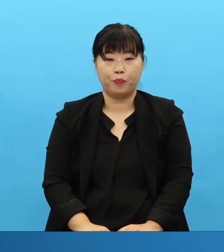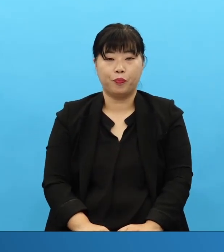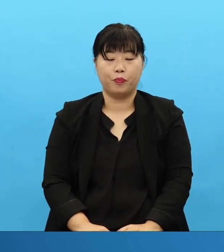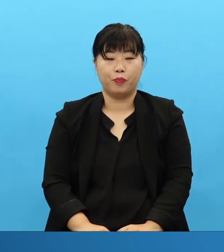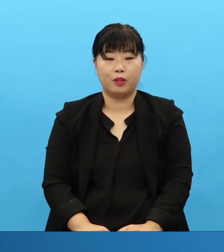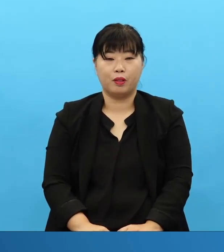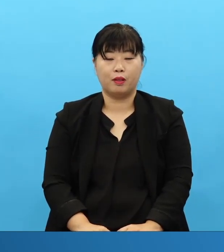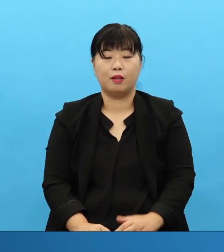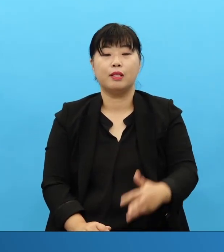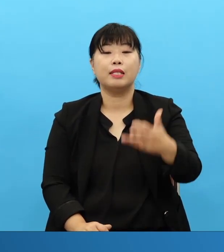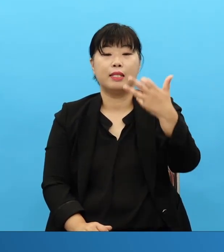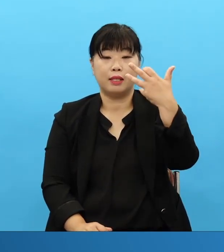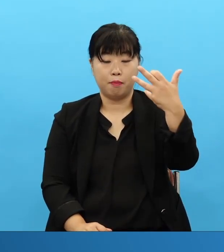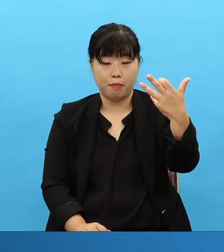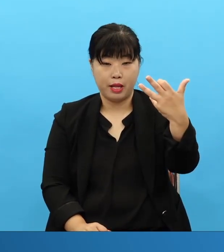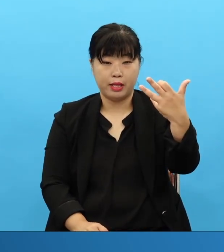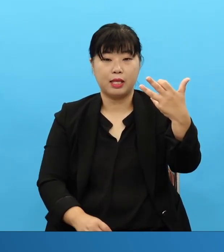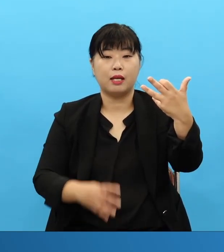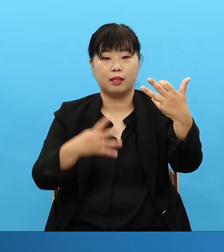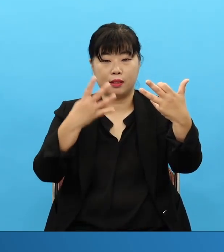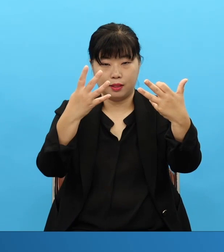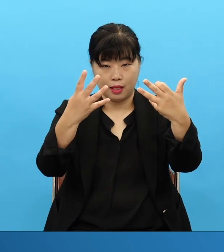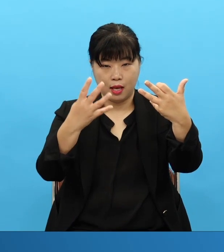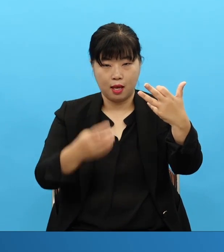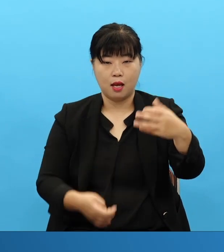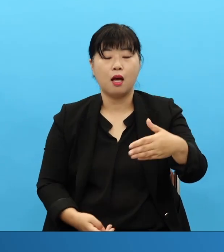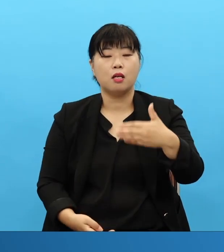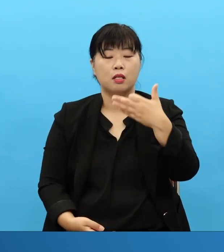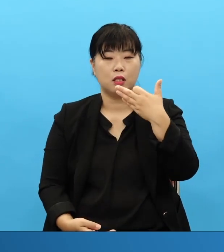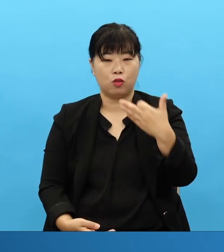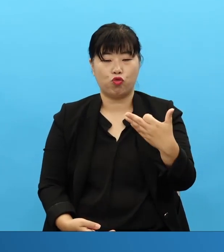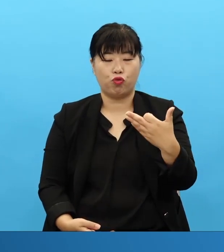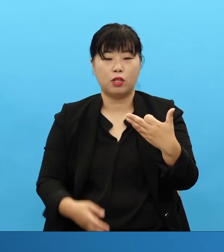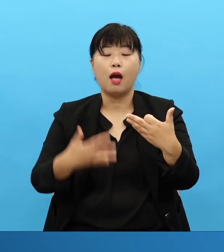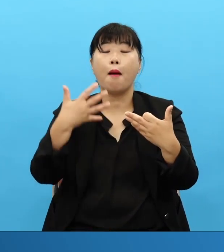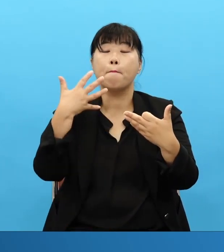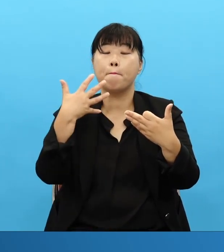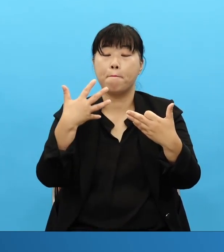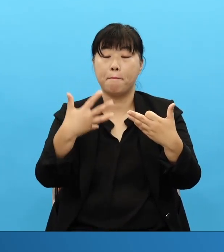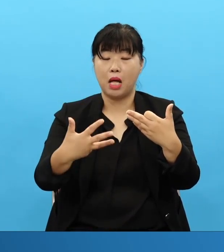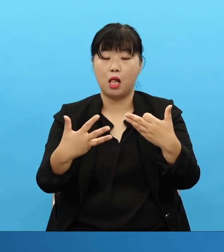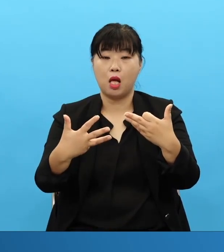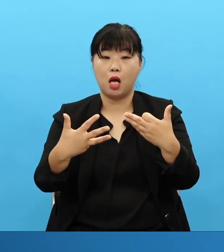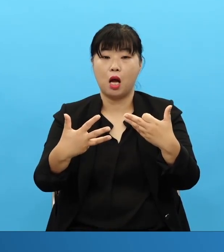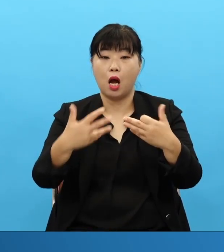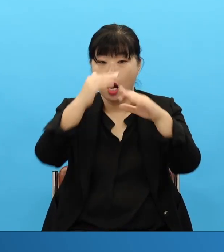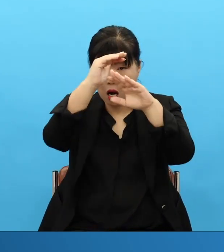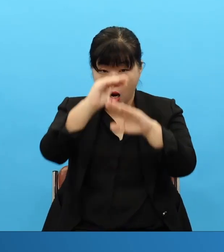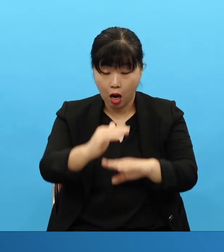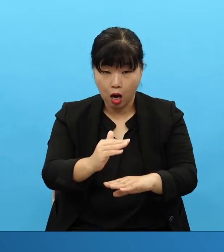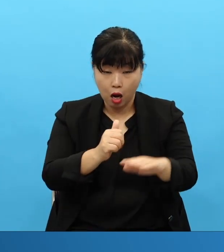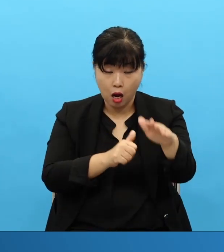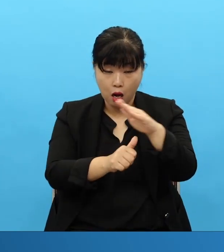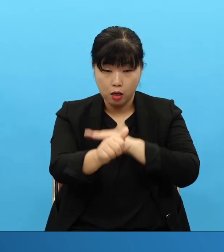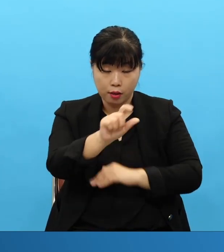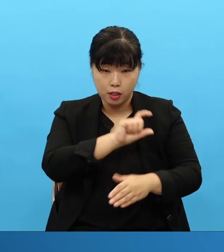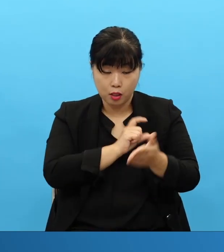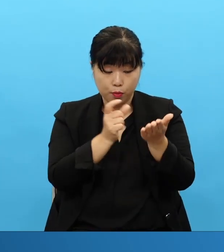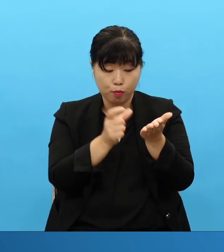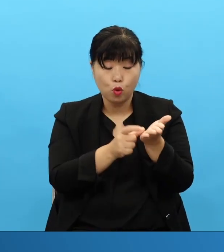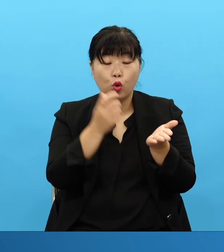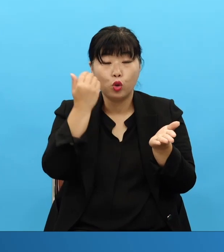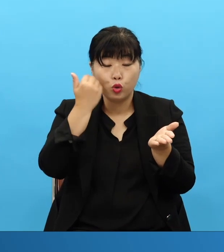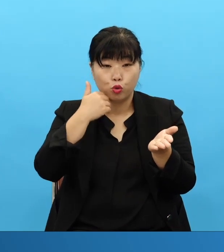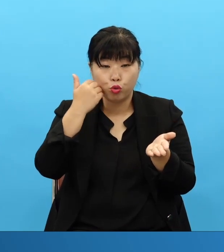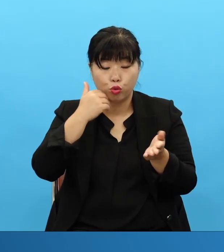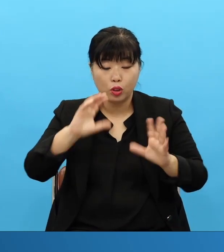이 사람들이 나중에 로마 복음화와 세계 복음화의 주역이 될 줄 아무도 생각 못했어요. And probably no one ever